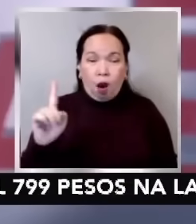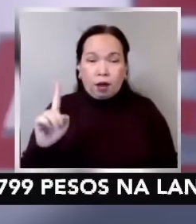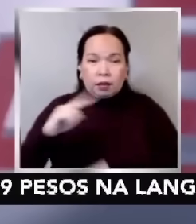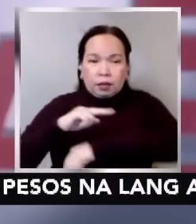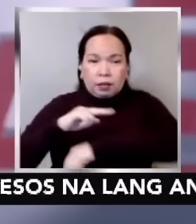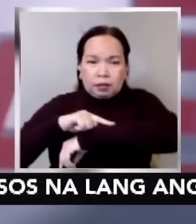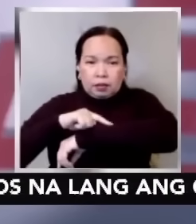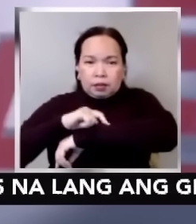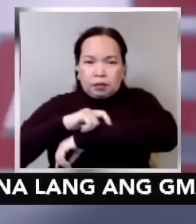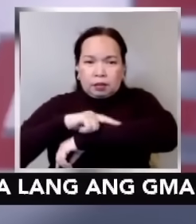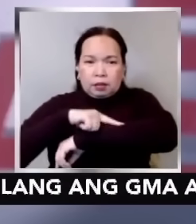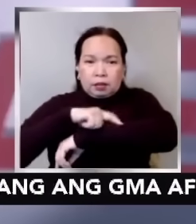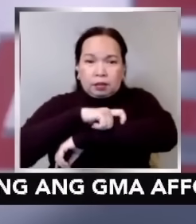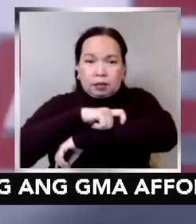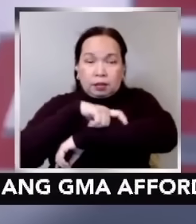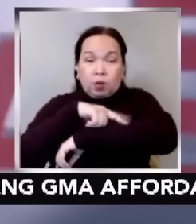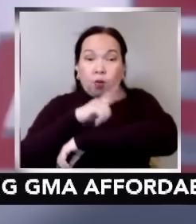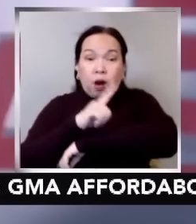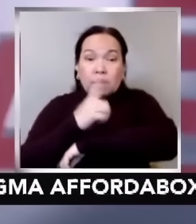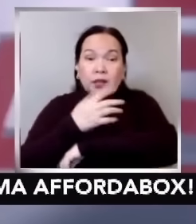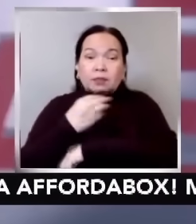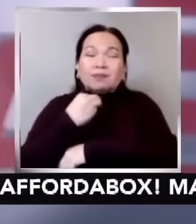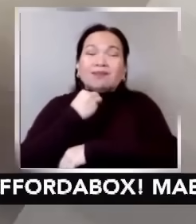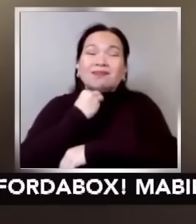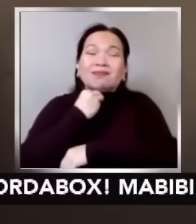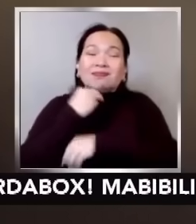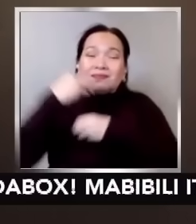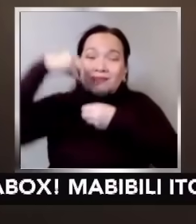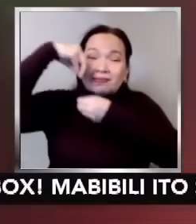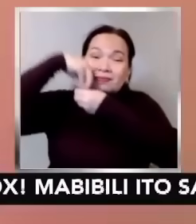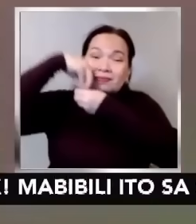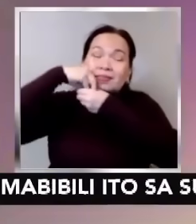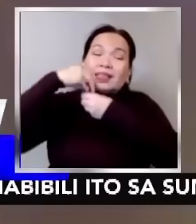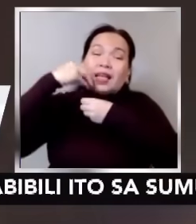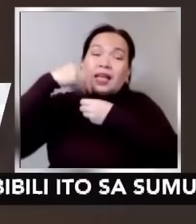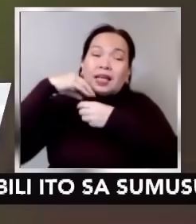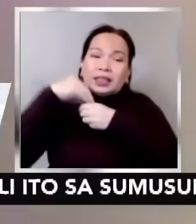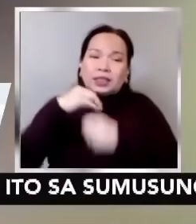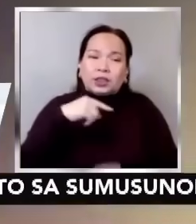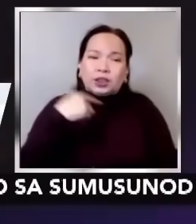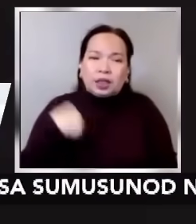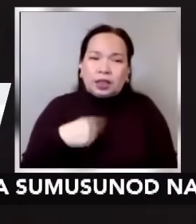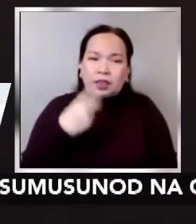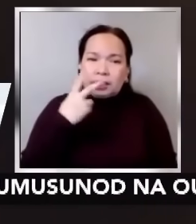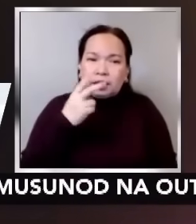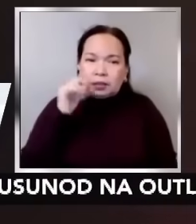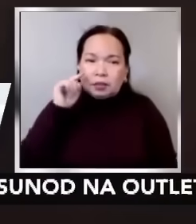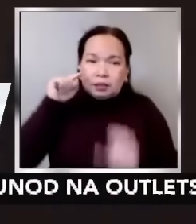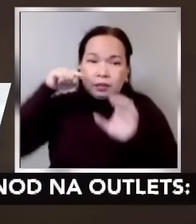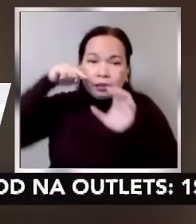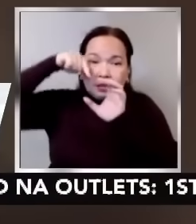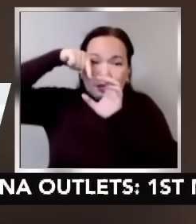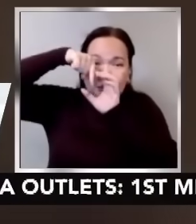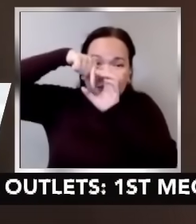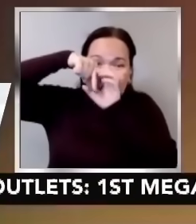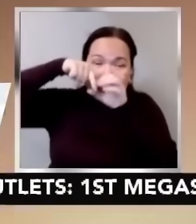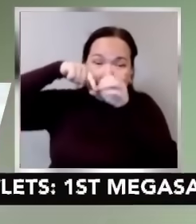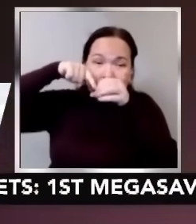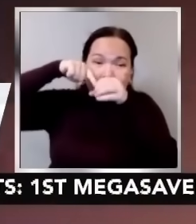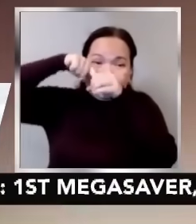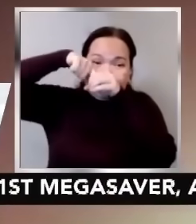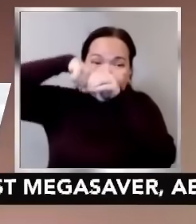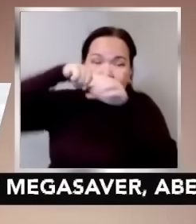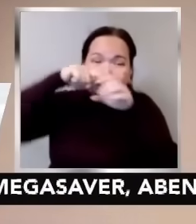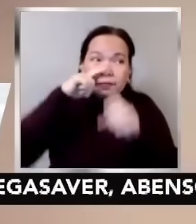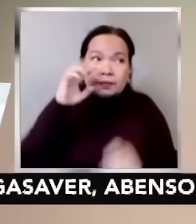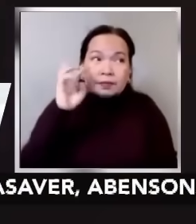sa lalamunan ng isang babae sa China. Ito po yung kuha ng bronchospin na ginawa sa 60 taong gulang na